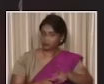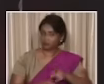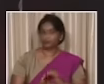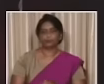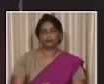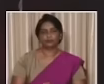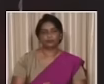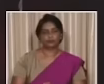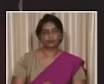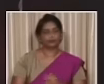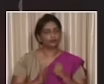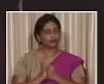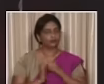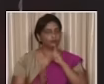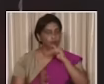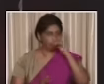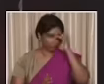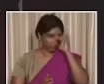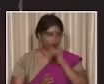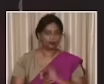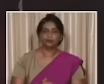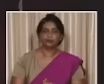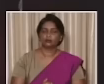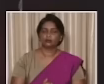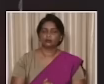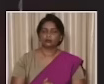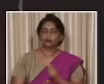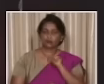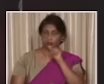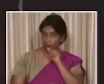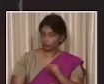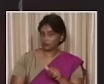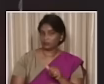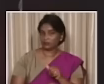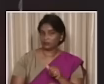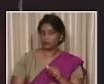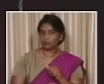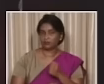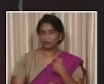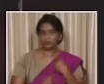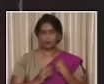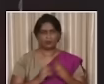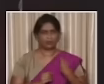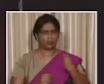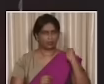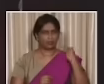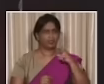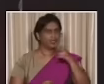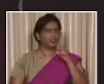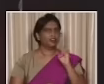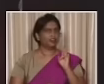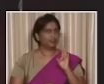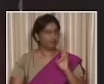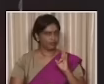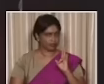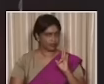කරේ. ගරු කතානායකතුමනි ඇත්තටම මම හිතන්නේ මෑත කාලයේ 225ම